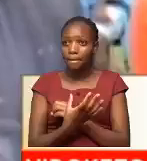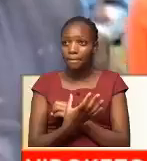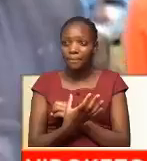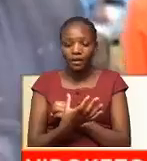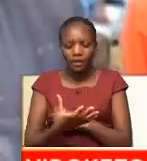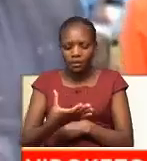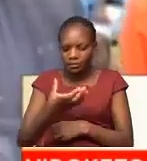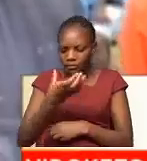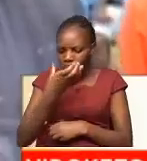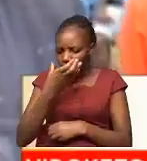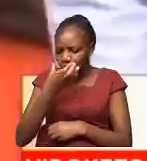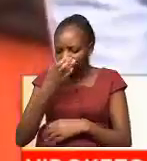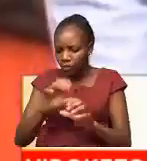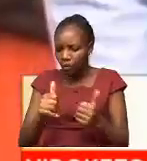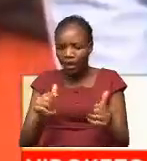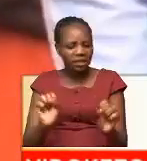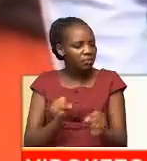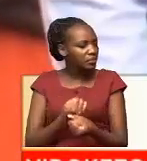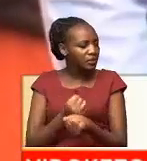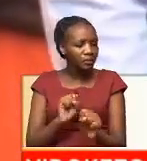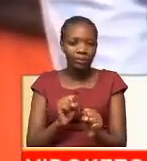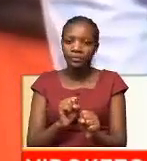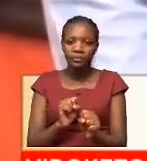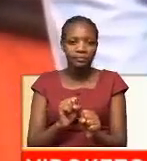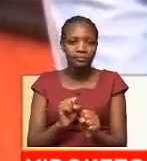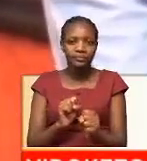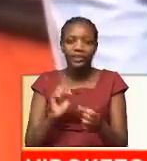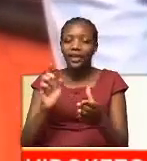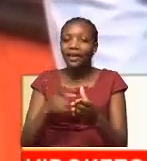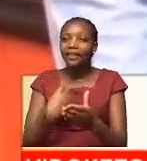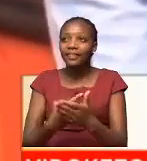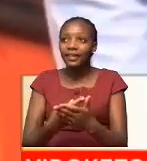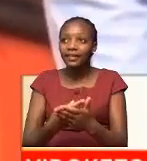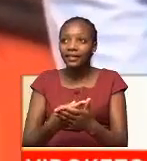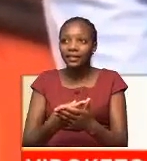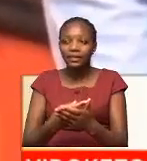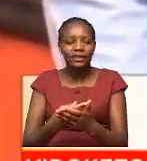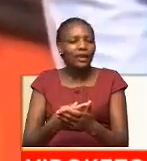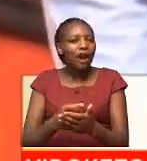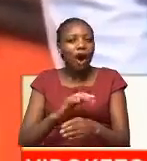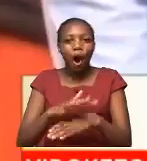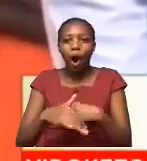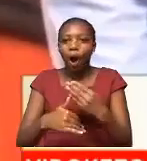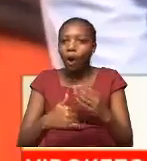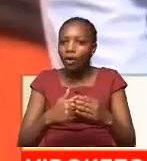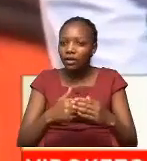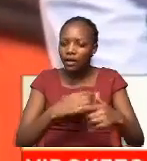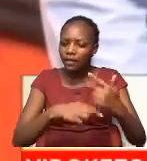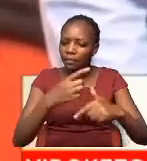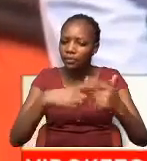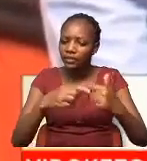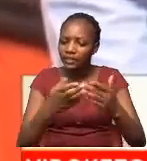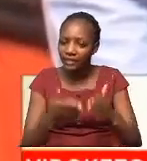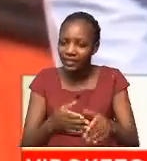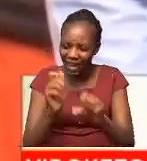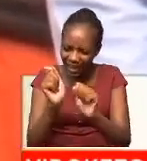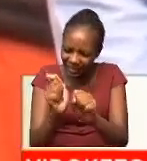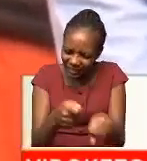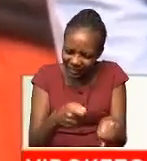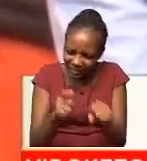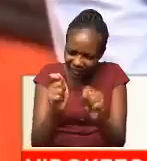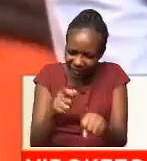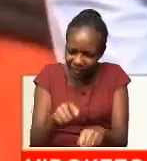oxygen kule ndani. Lakini kazi nyingine ya mining yoyote ile ya kuchimba kwa shimo ndani ya